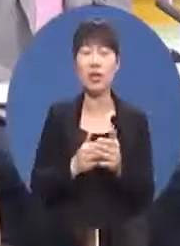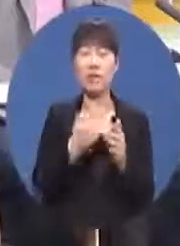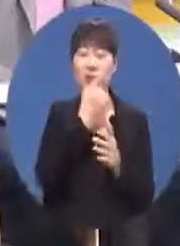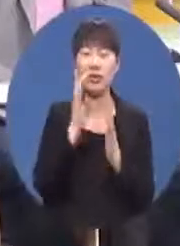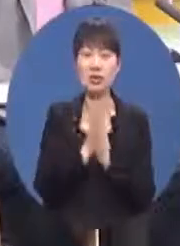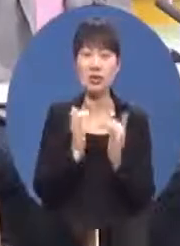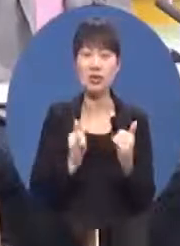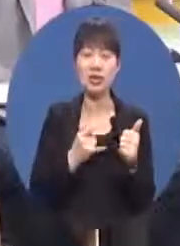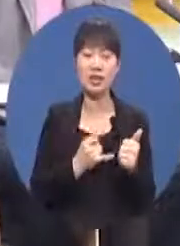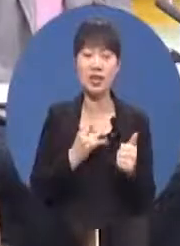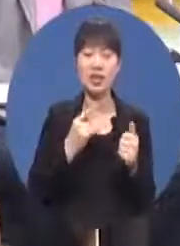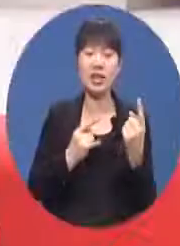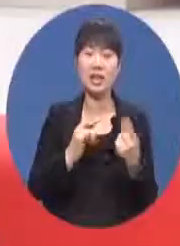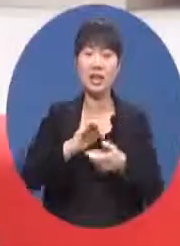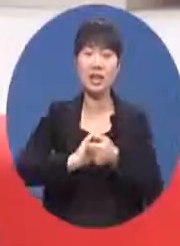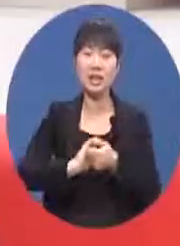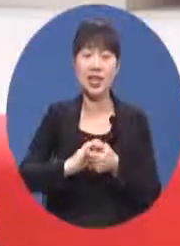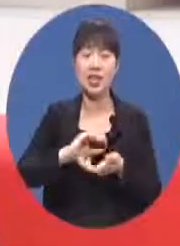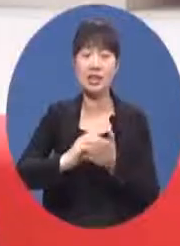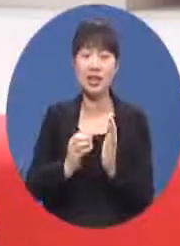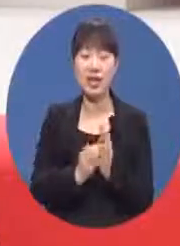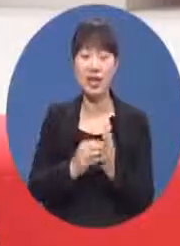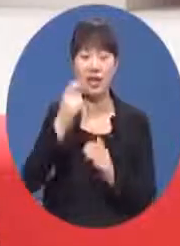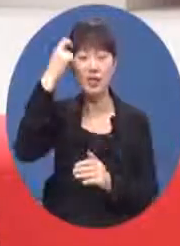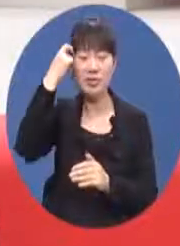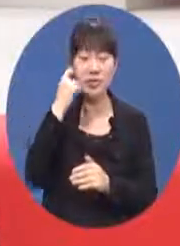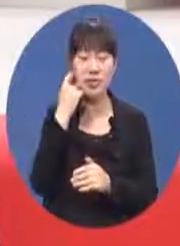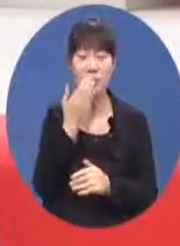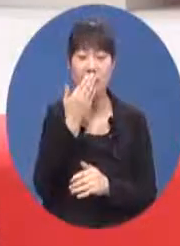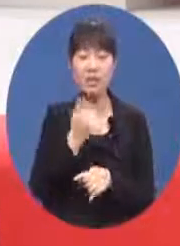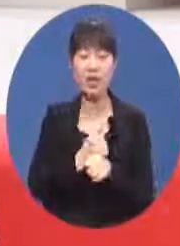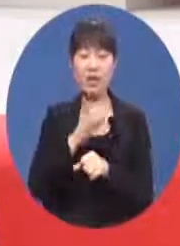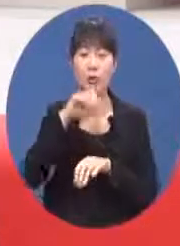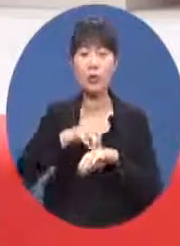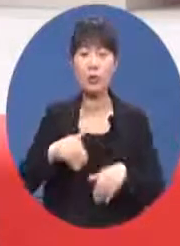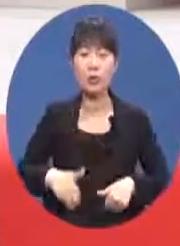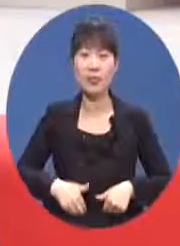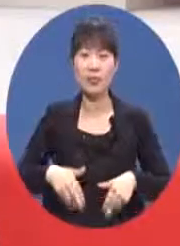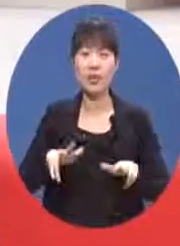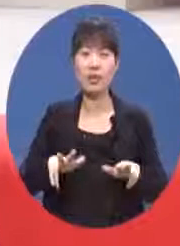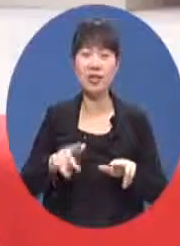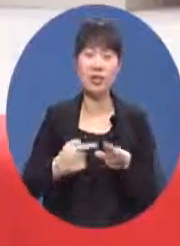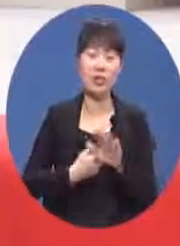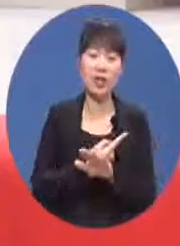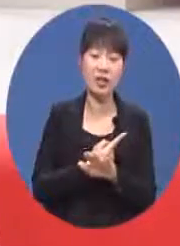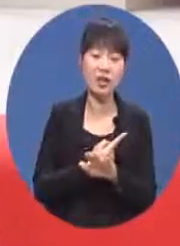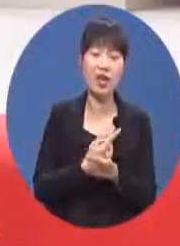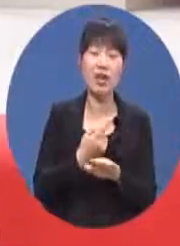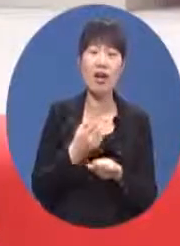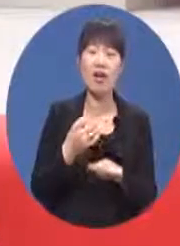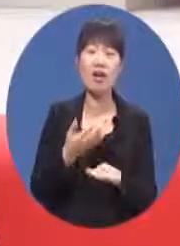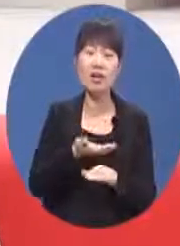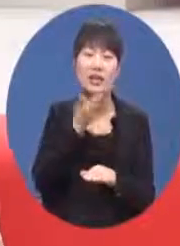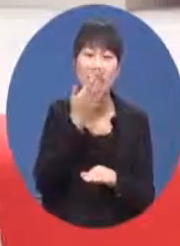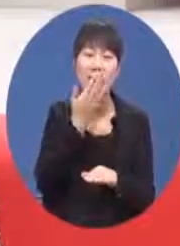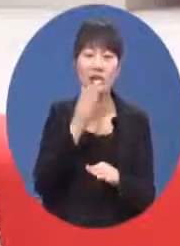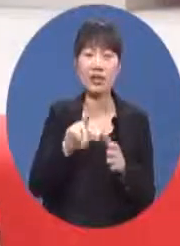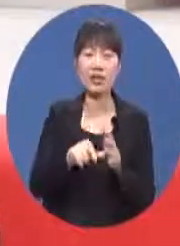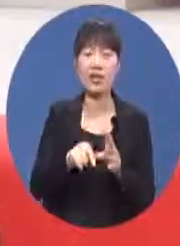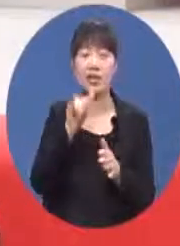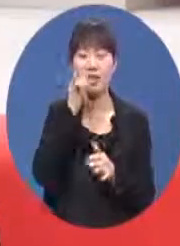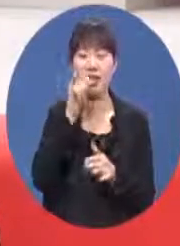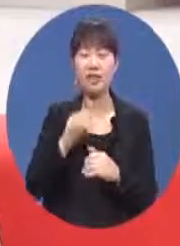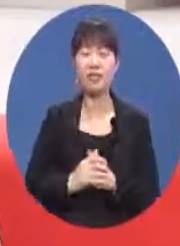본인에게 적당한 1인양에 대한 감을 잡는 훈련이 필요합니다. 그리고 또 하나는 이제 외식하는 경우가 많잖아요. 아이들이 훈련이